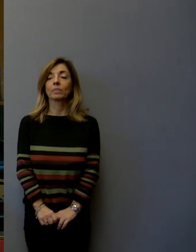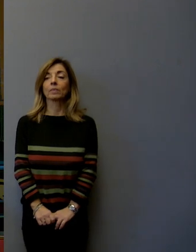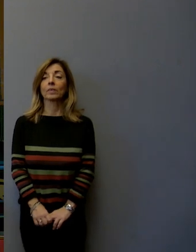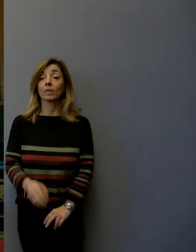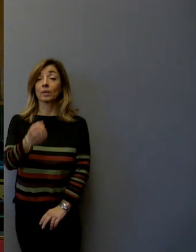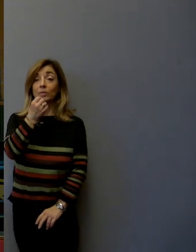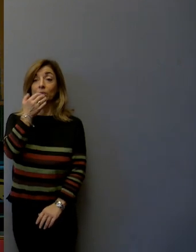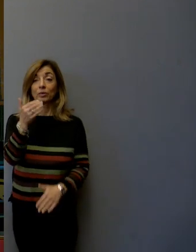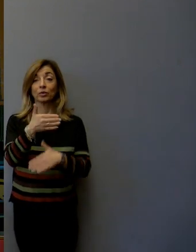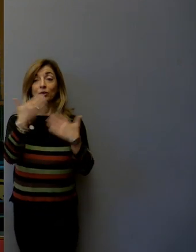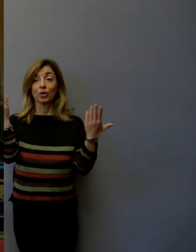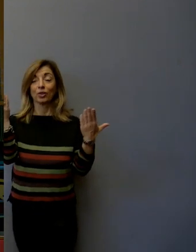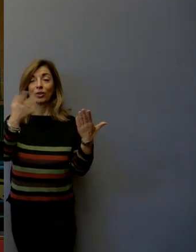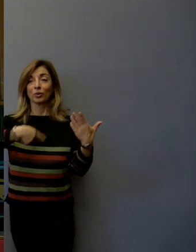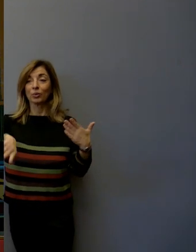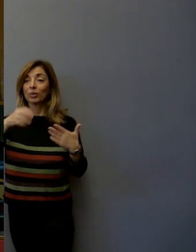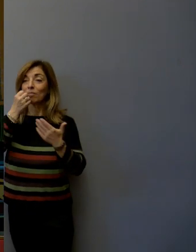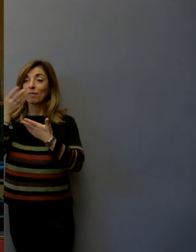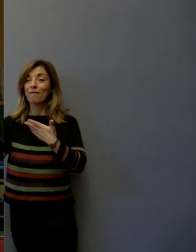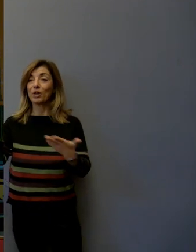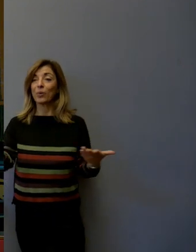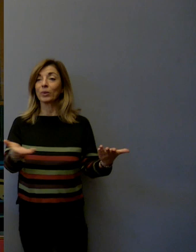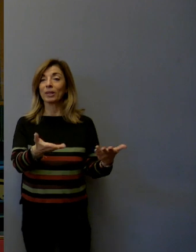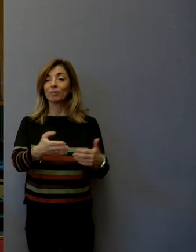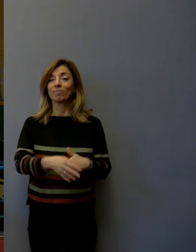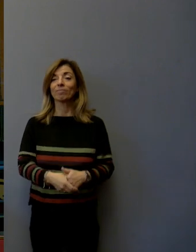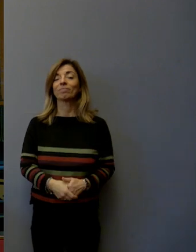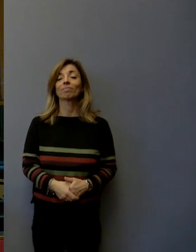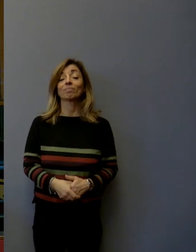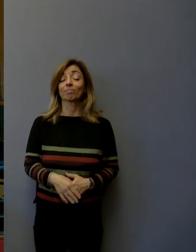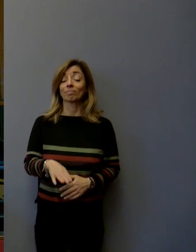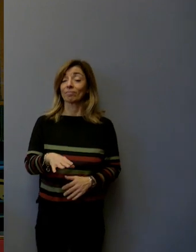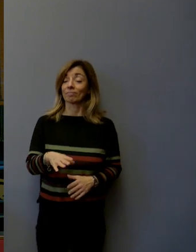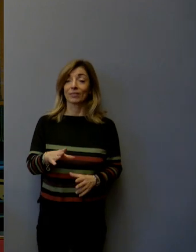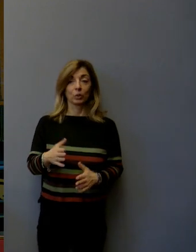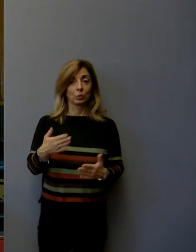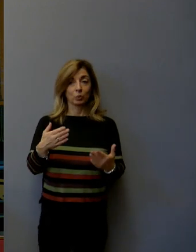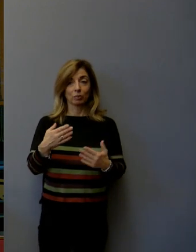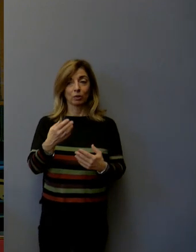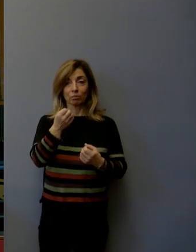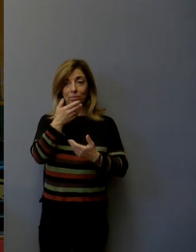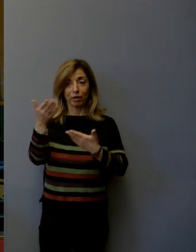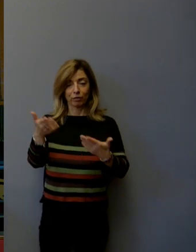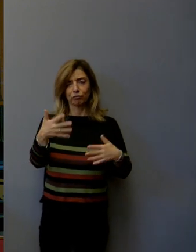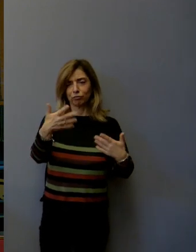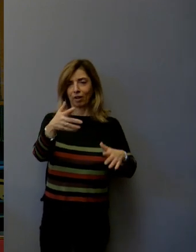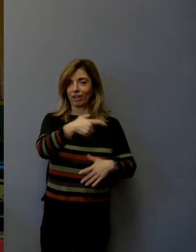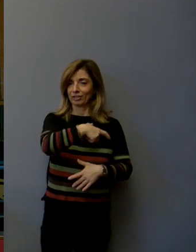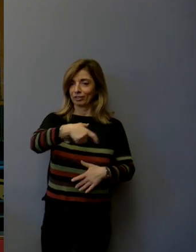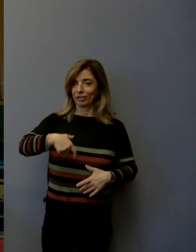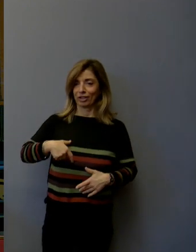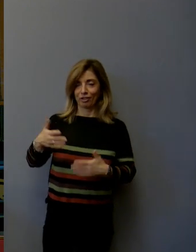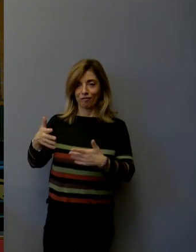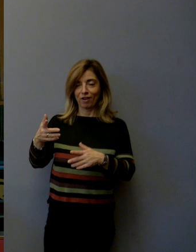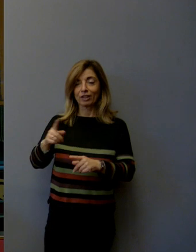Buongiorno a tutti benvenuti E innanzitutto do il benvenuto lo ha già dato il signor sindaco a tutti